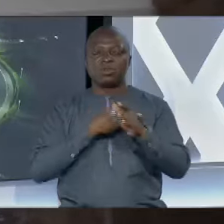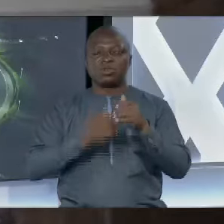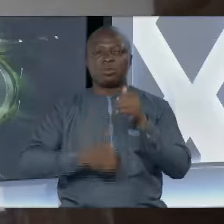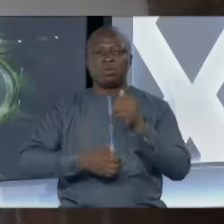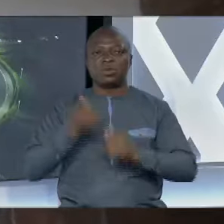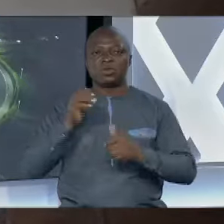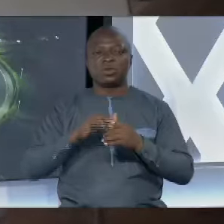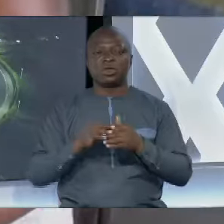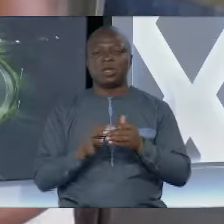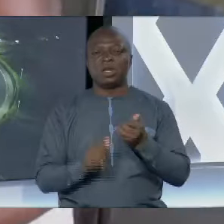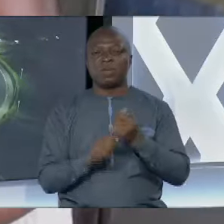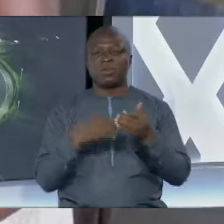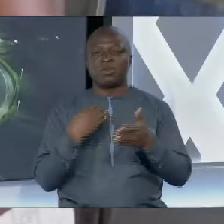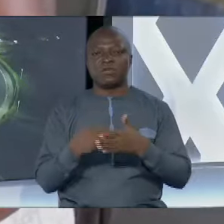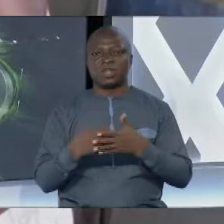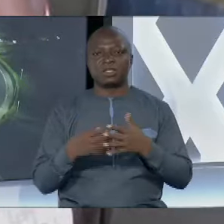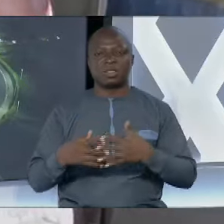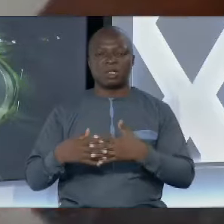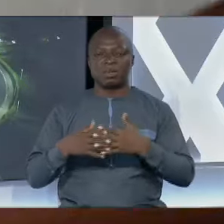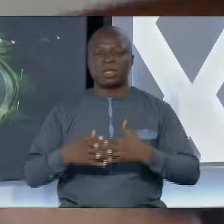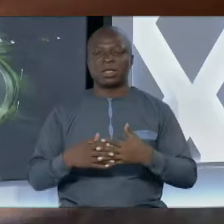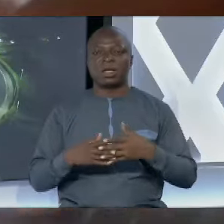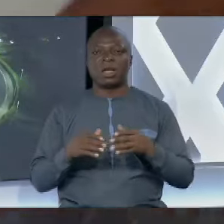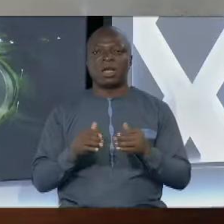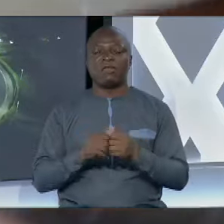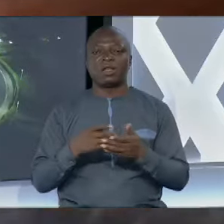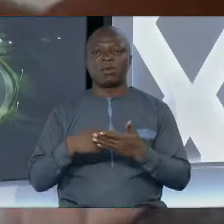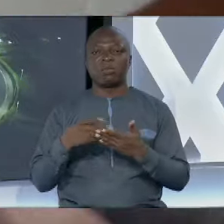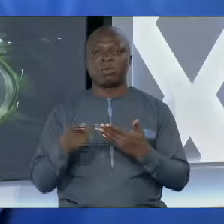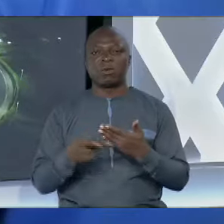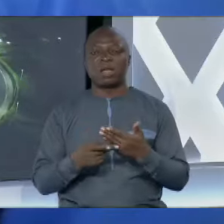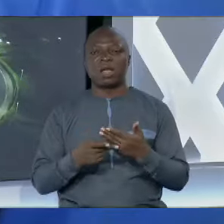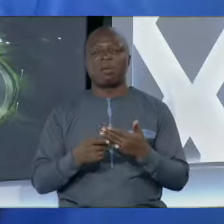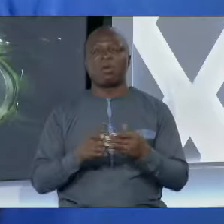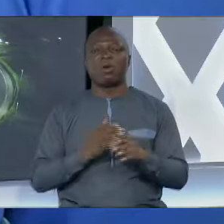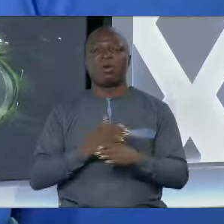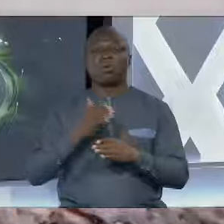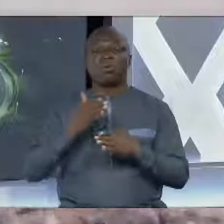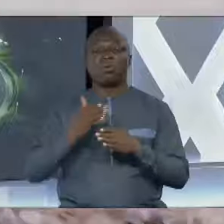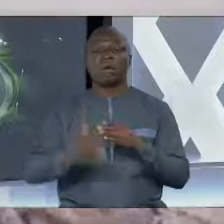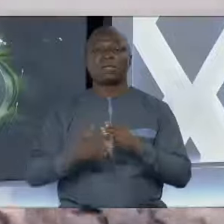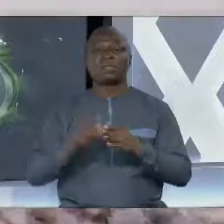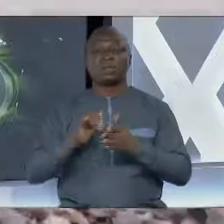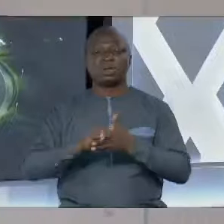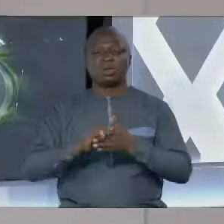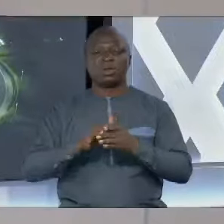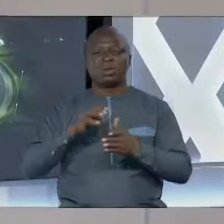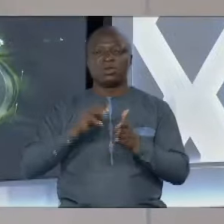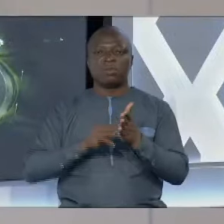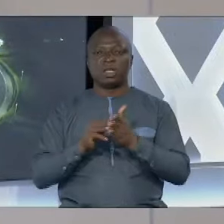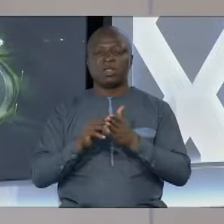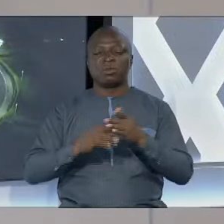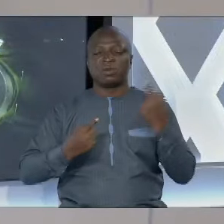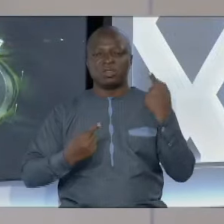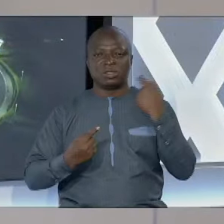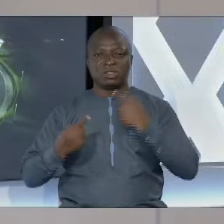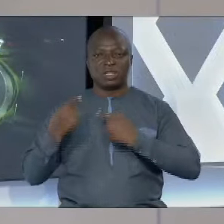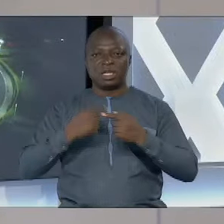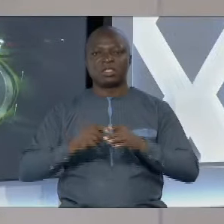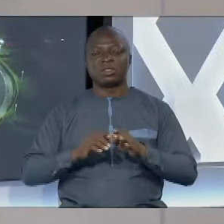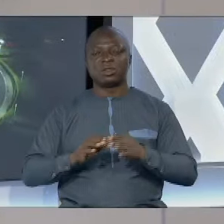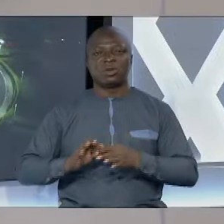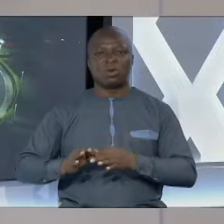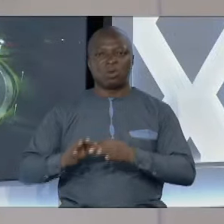plus de l'appui financier des États-Unis à travers les programmes Compact et Threshold du Millennium Challenge Corporation,